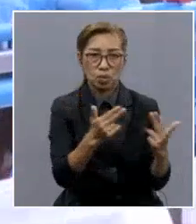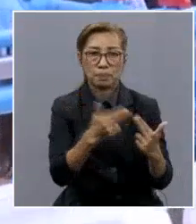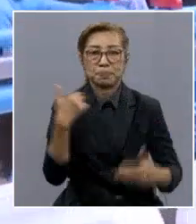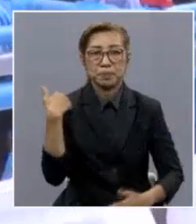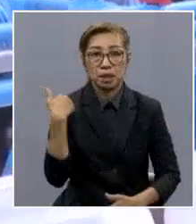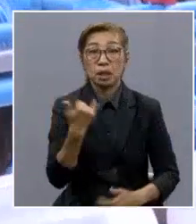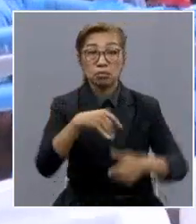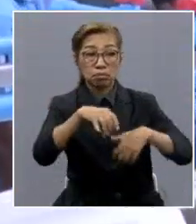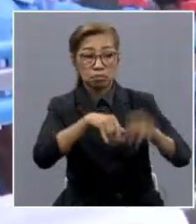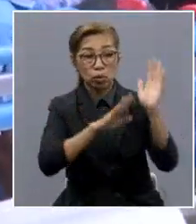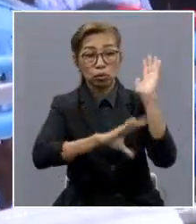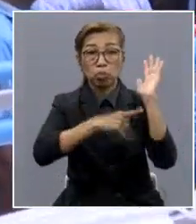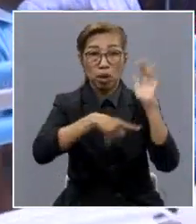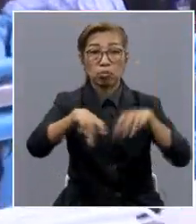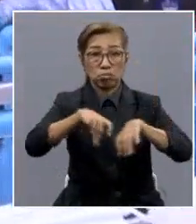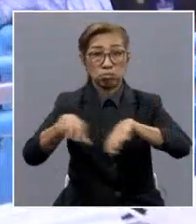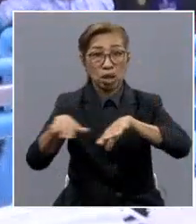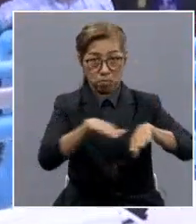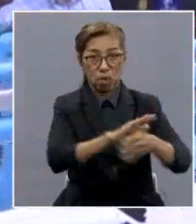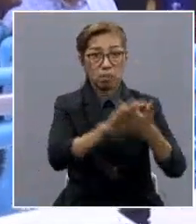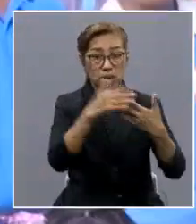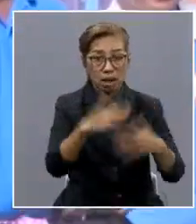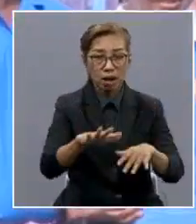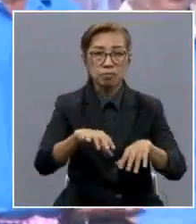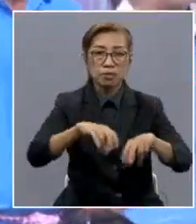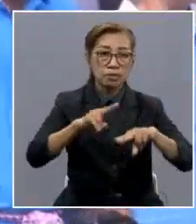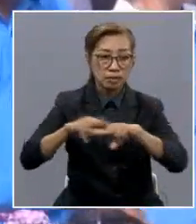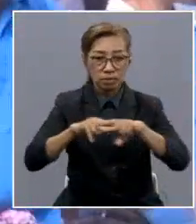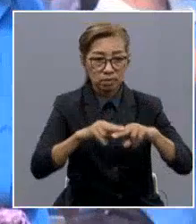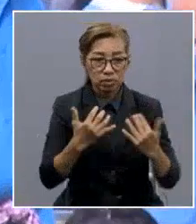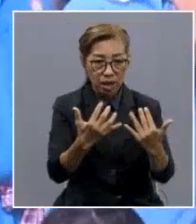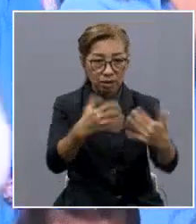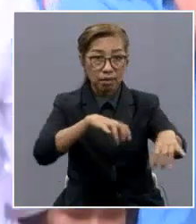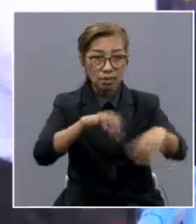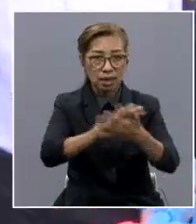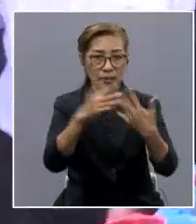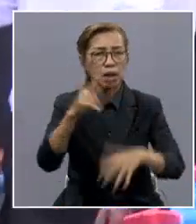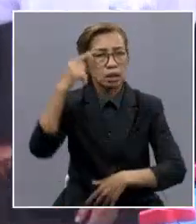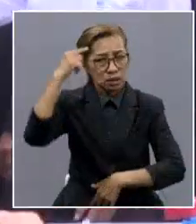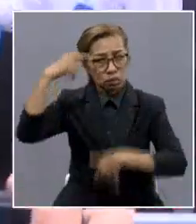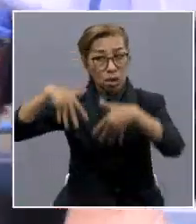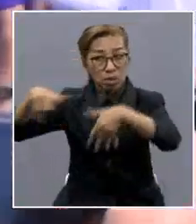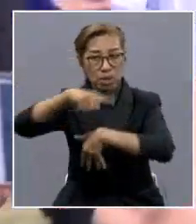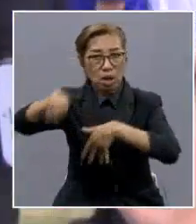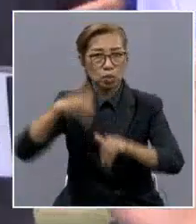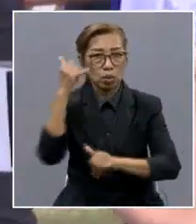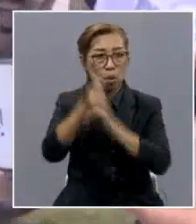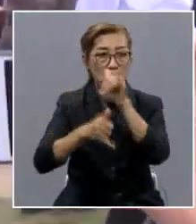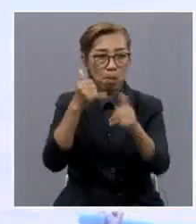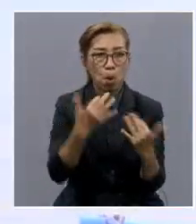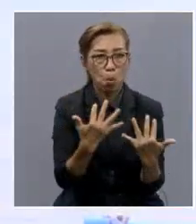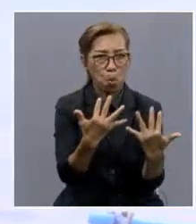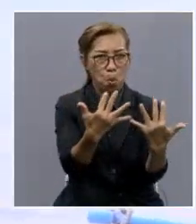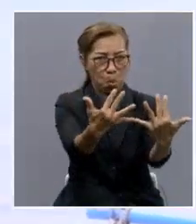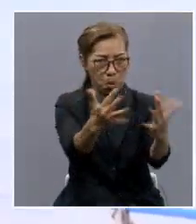นที่เตรียมความพร้อมเรียบร้อยแล้วนะครับทั้งการจัดสถานที่แล้วก็คาดว่าน่าจะมีคนเนี่ยมาฟังในส่วนของพลเอกประยุทธ์แบบล้นหลามเล